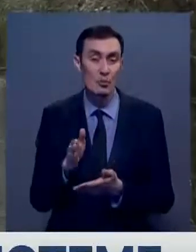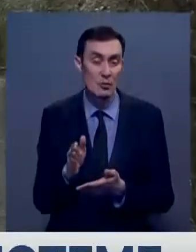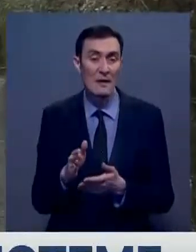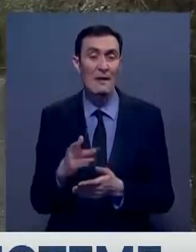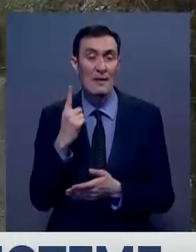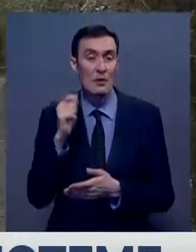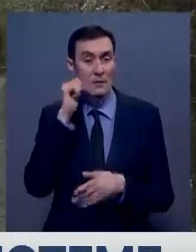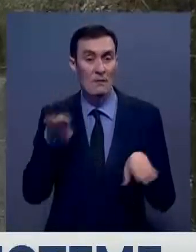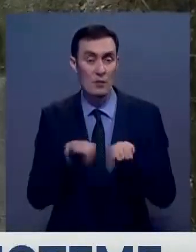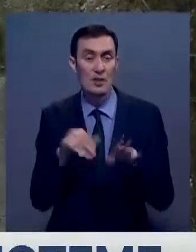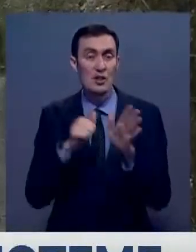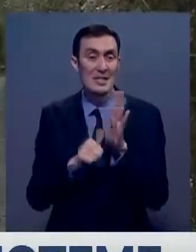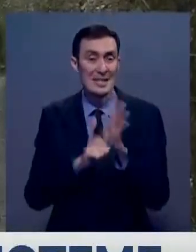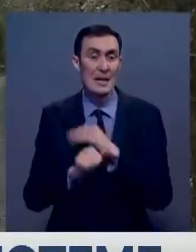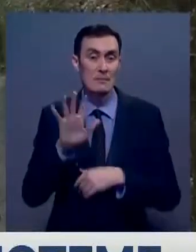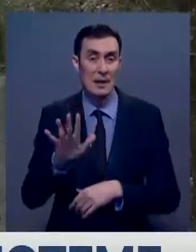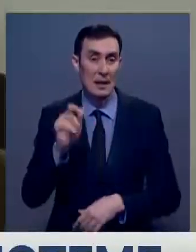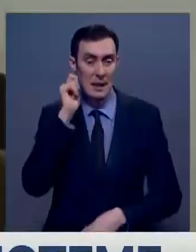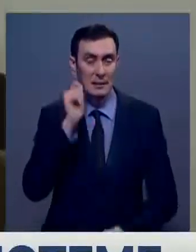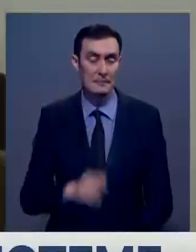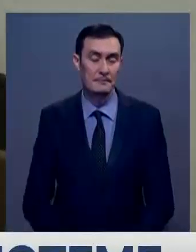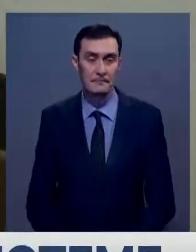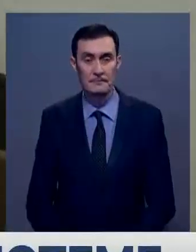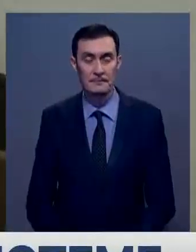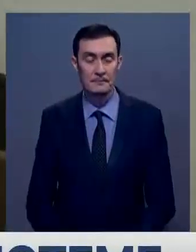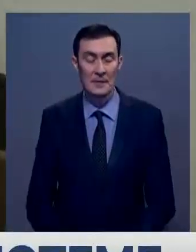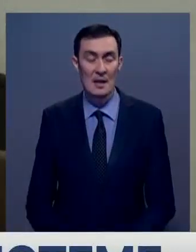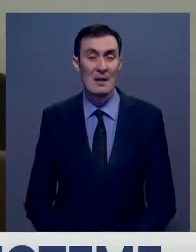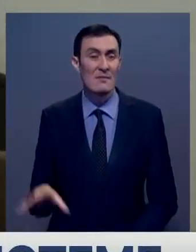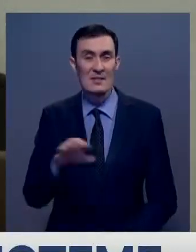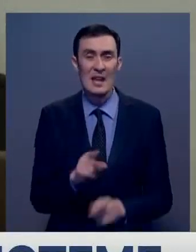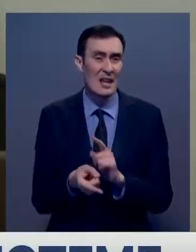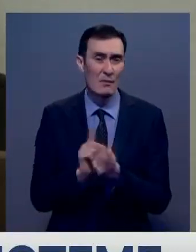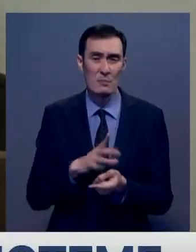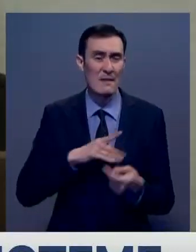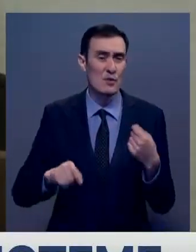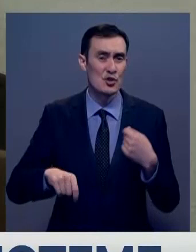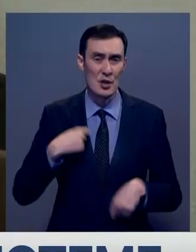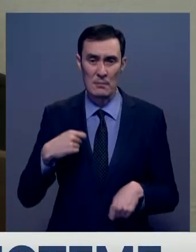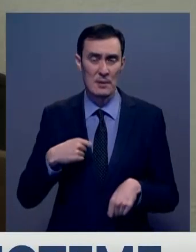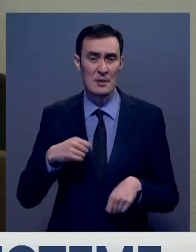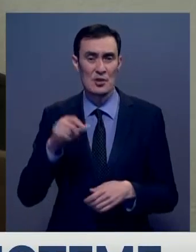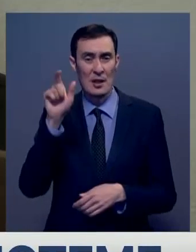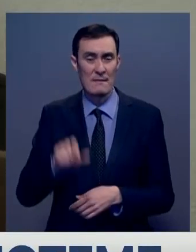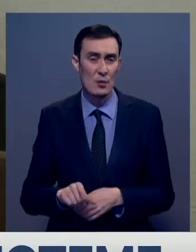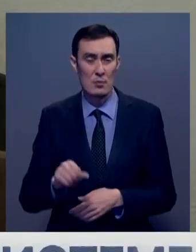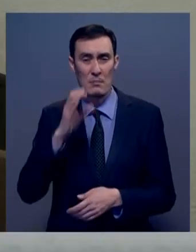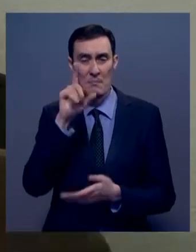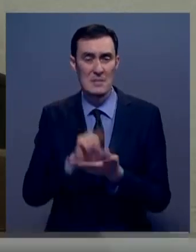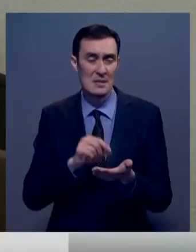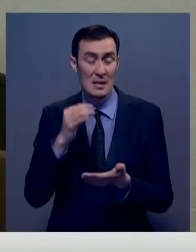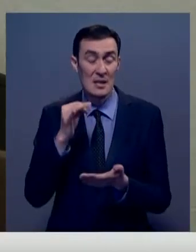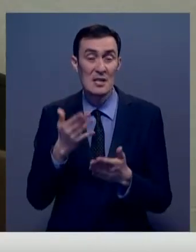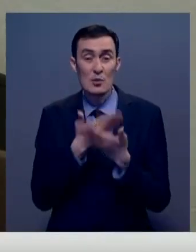в одни лета – 65 лет. Все реформы всегда шли в ущерб болгарскому пенсионеру и проводились из-за